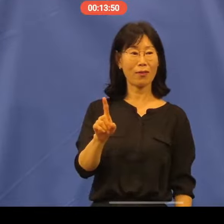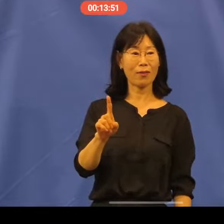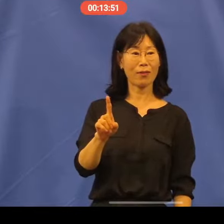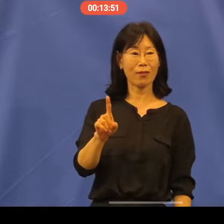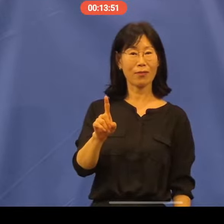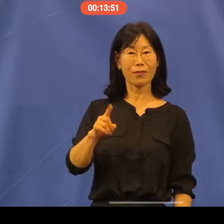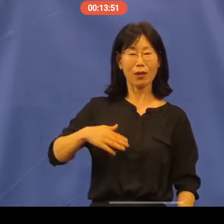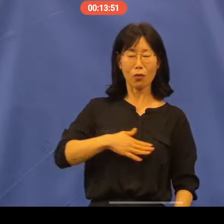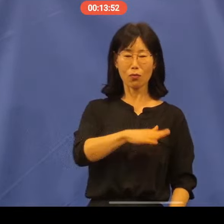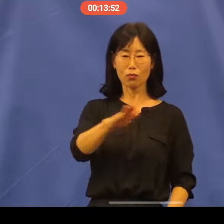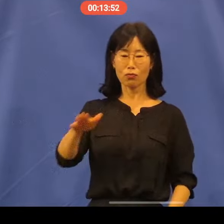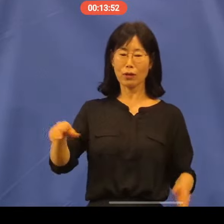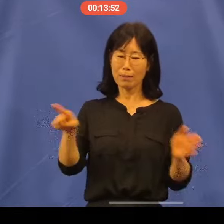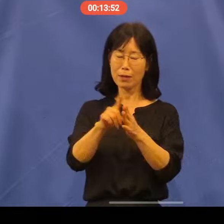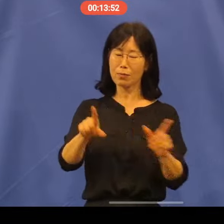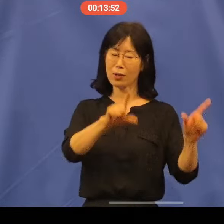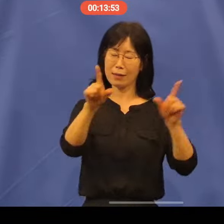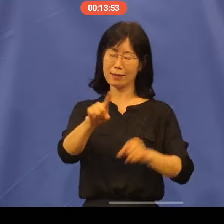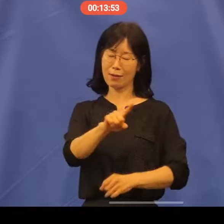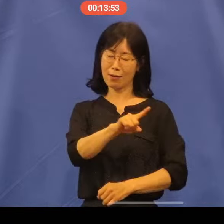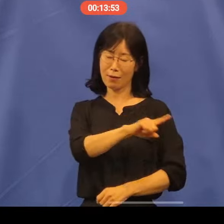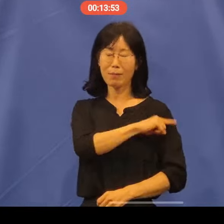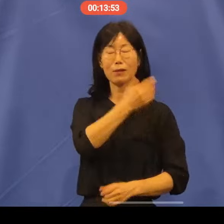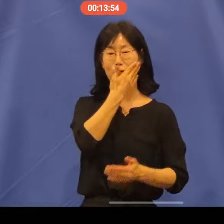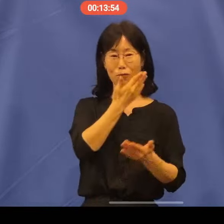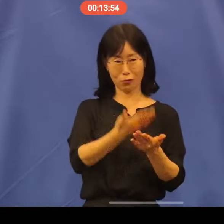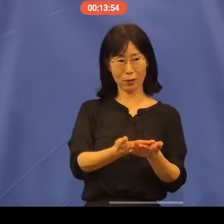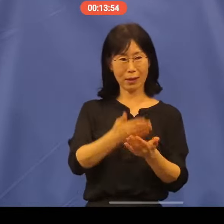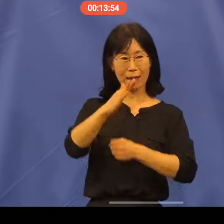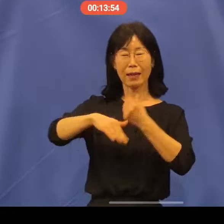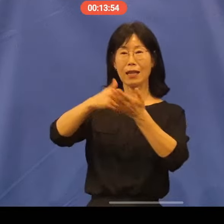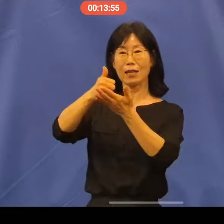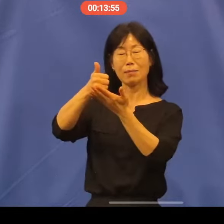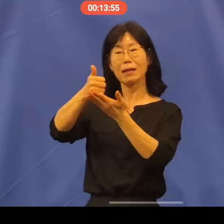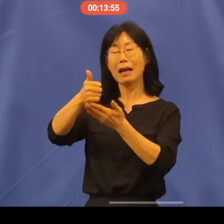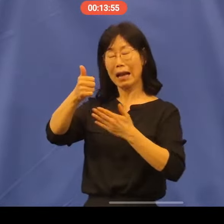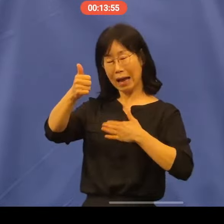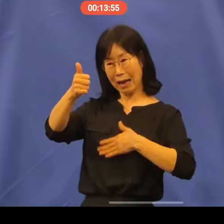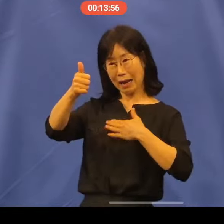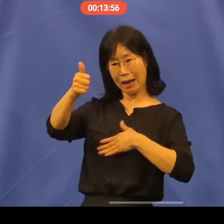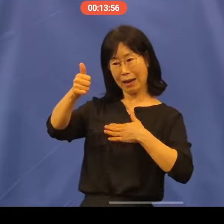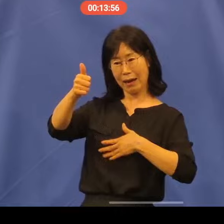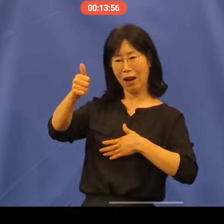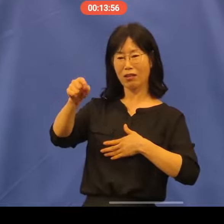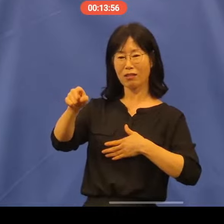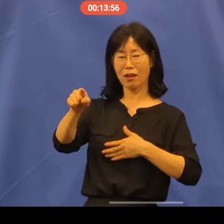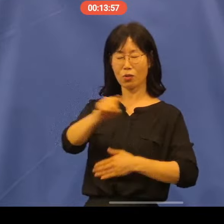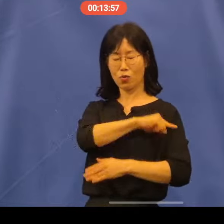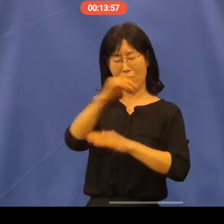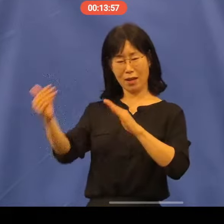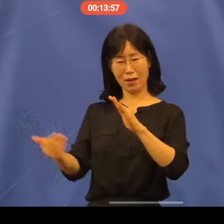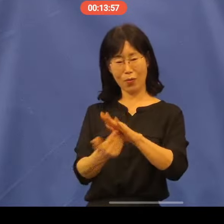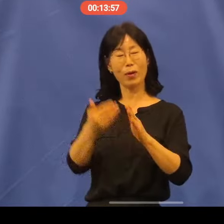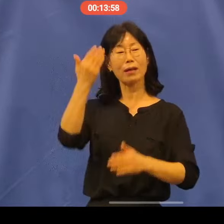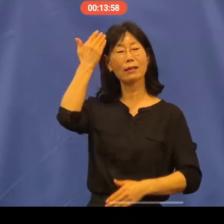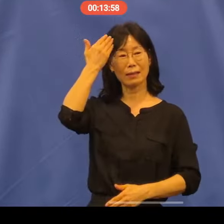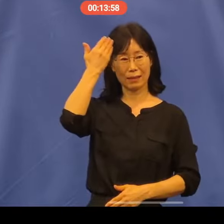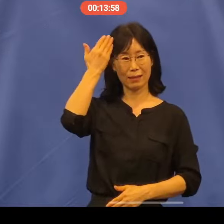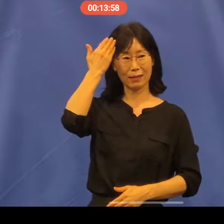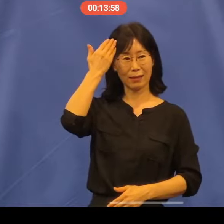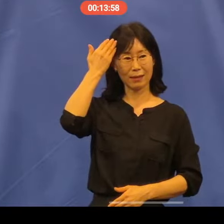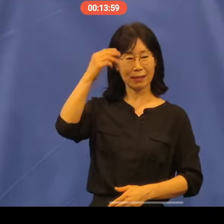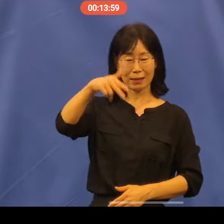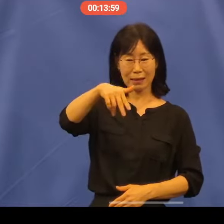우리의 신앙의 핵심적인 거라는 거죠. 여러분, 하나님을 아는 것, 최고의 지식이란 하나님을 알면 하나님이 하신 일의 목적을 알 수 있다. 그래서 하나님은